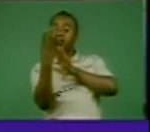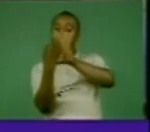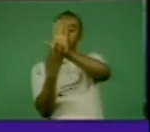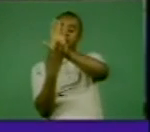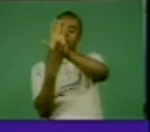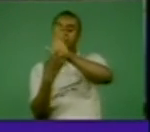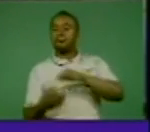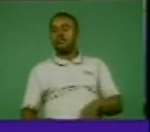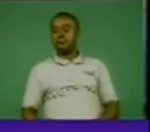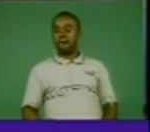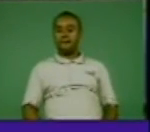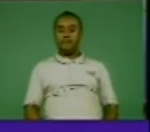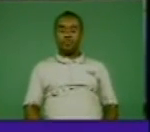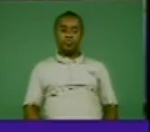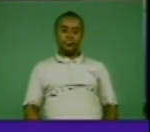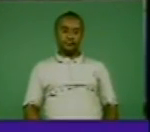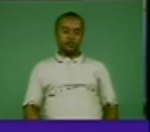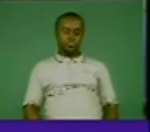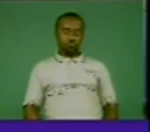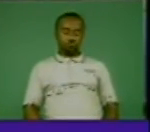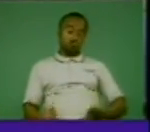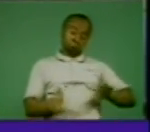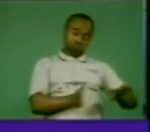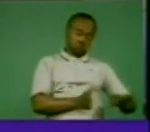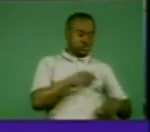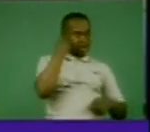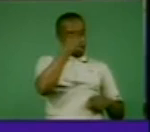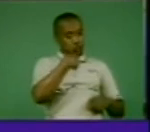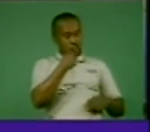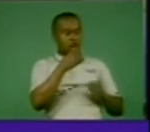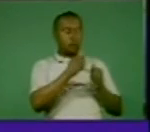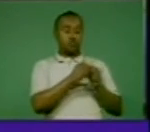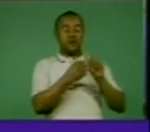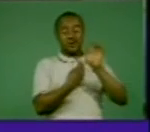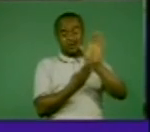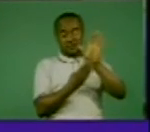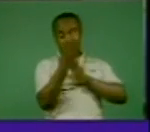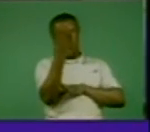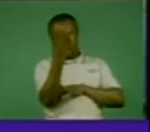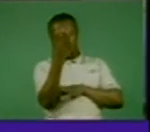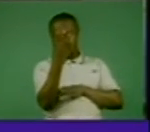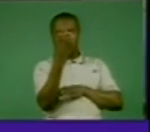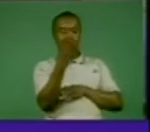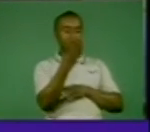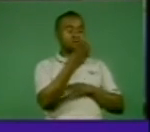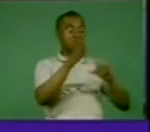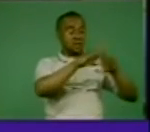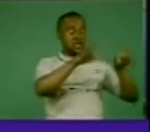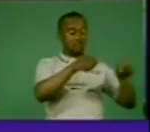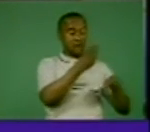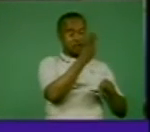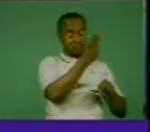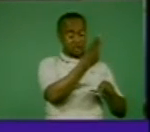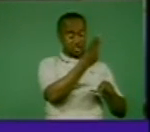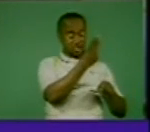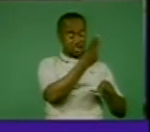Mheshimiwa Mwenyekiti, sura ya 14 ibara 209 hadi 221.